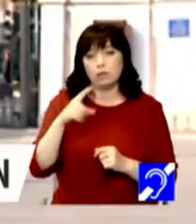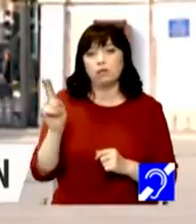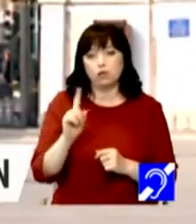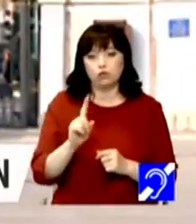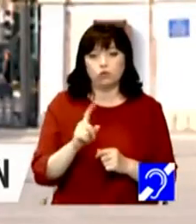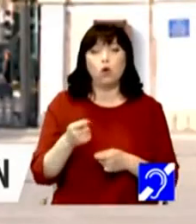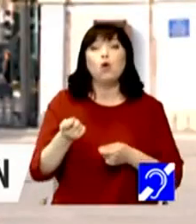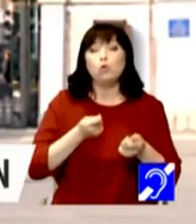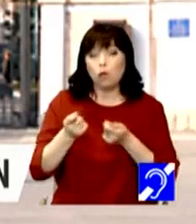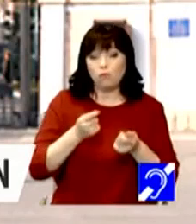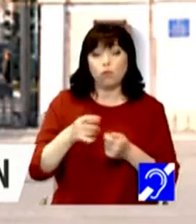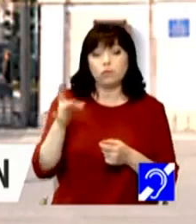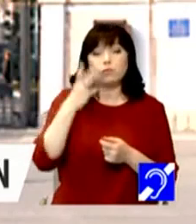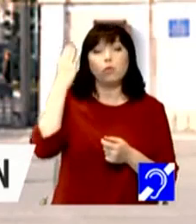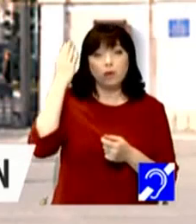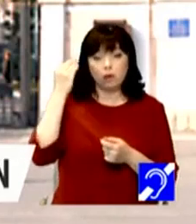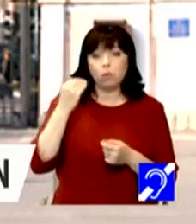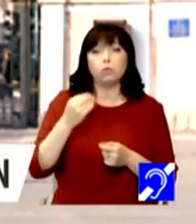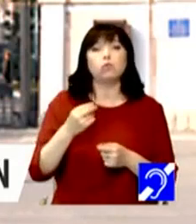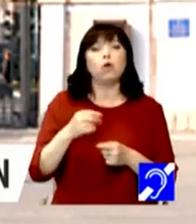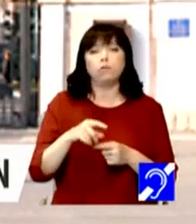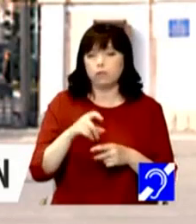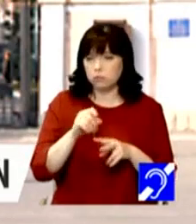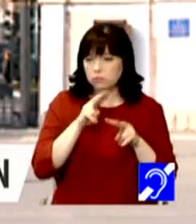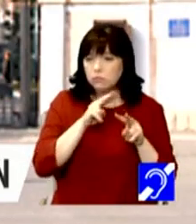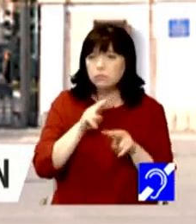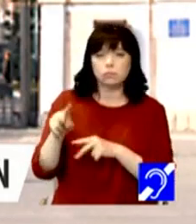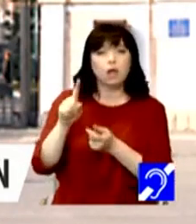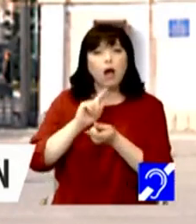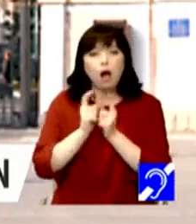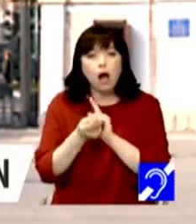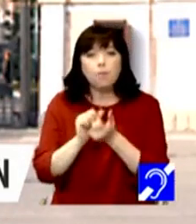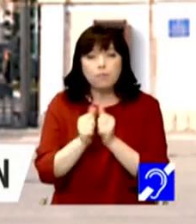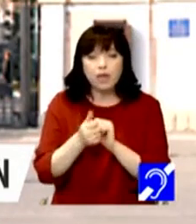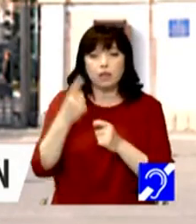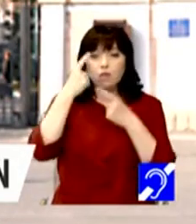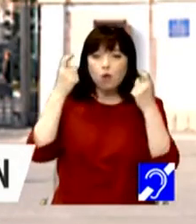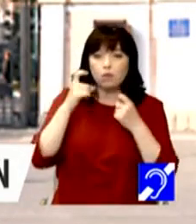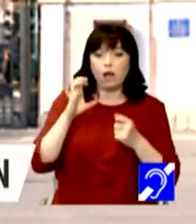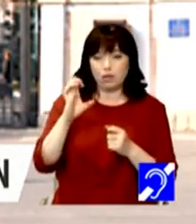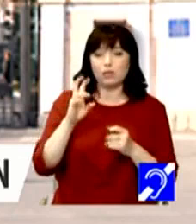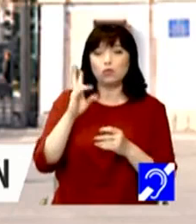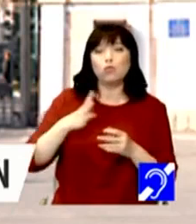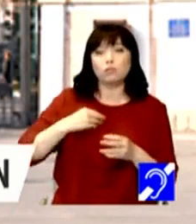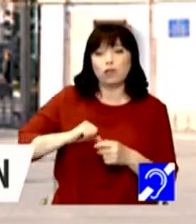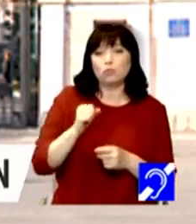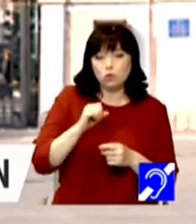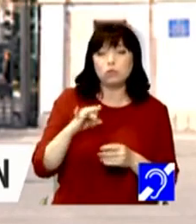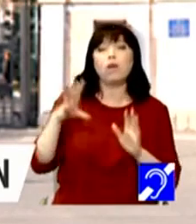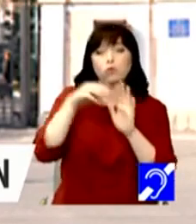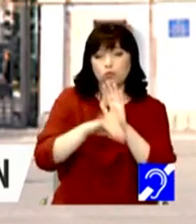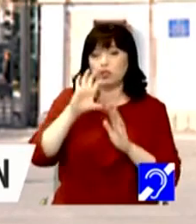comunicat. Autoritățile Republicii Moldova sunt în strânsă cooperare și schimb de informații cu partenerii țării noastre, inclusiv